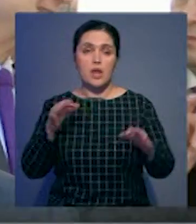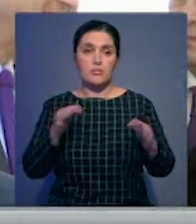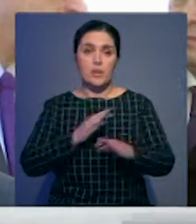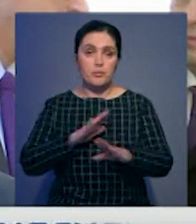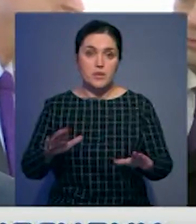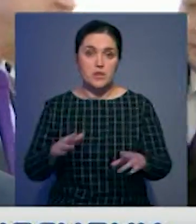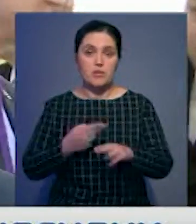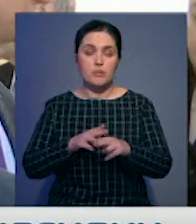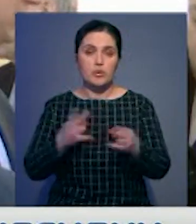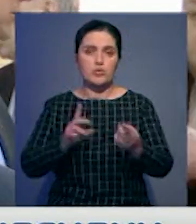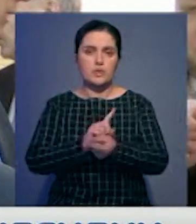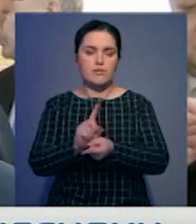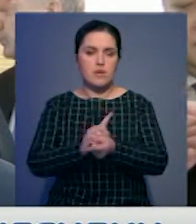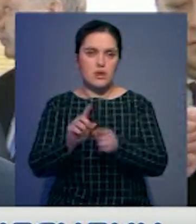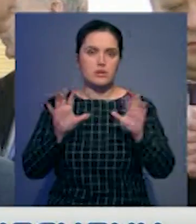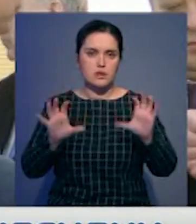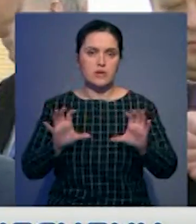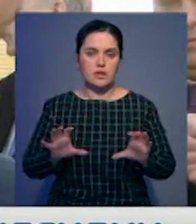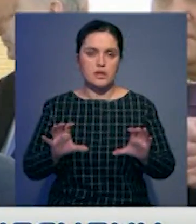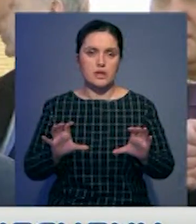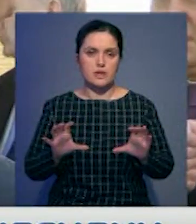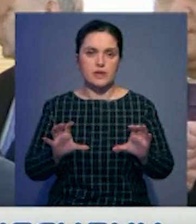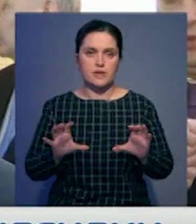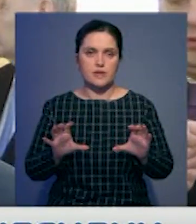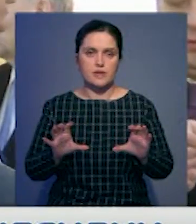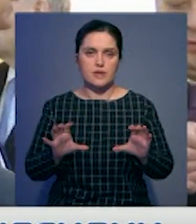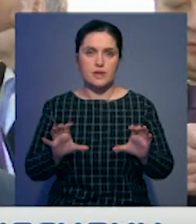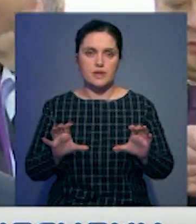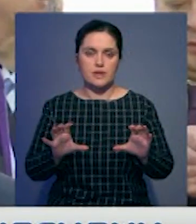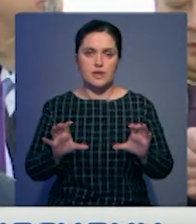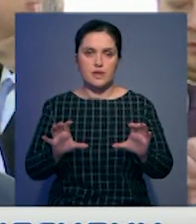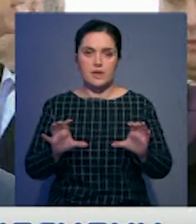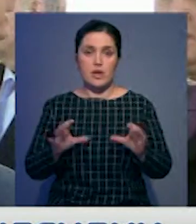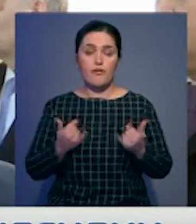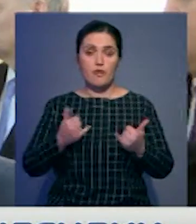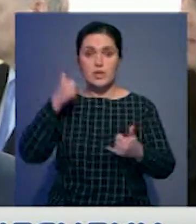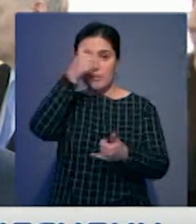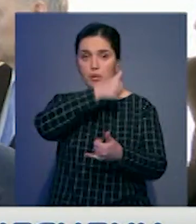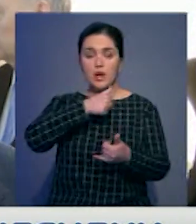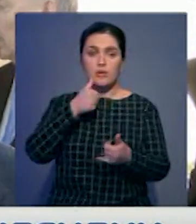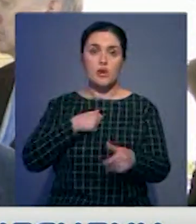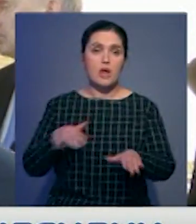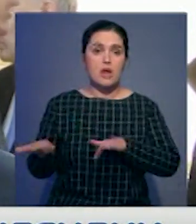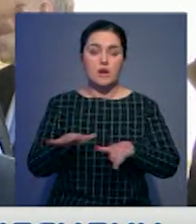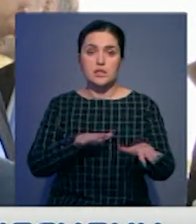то делать нужно менять законодательство. Здесь мы. Поэтому мы в этом году разрабатываем,